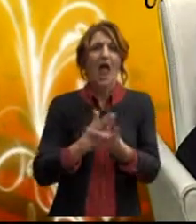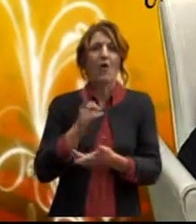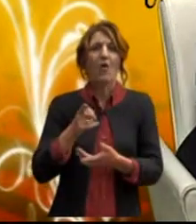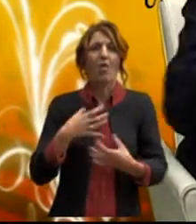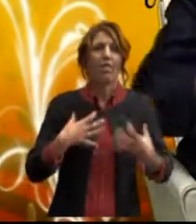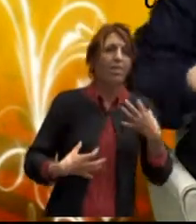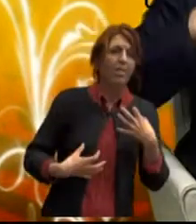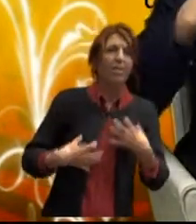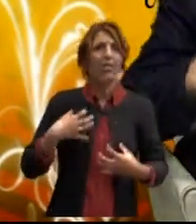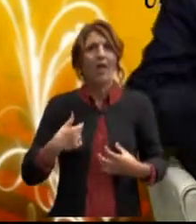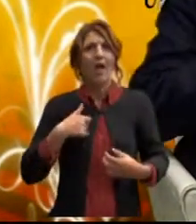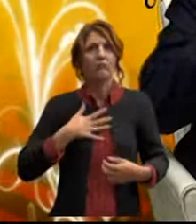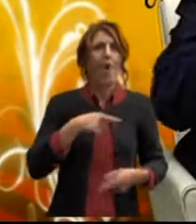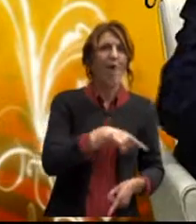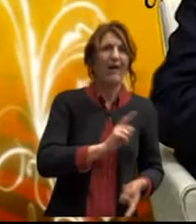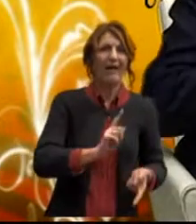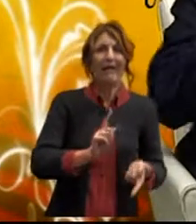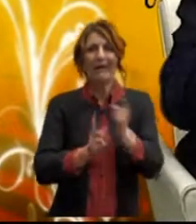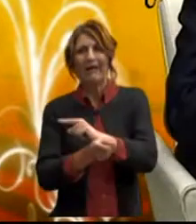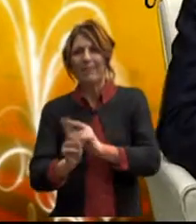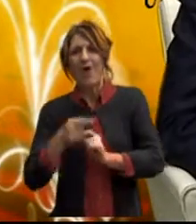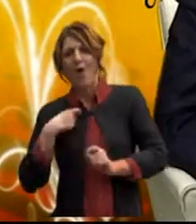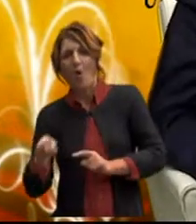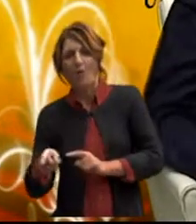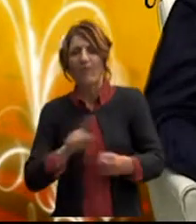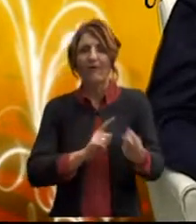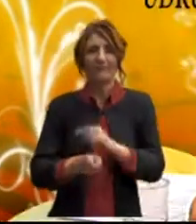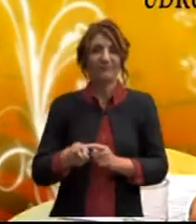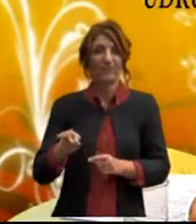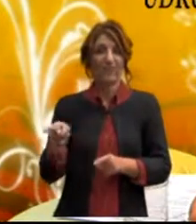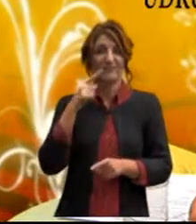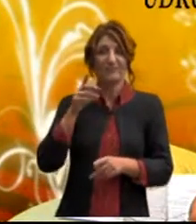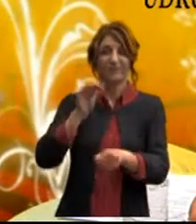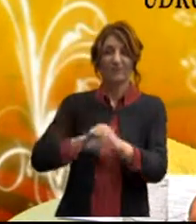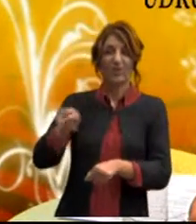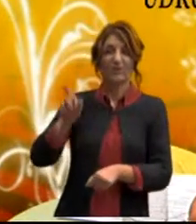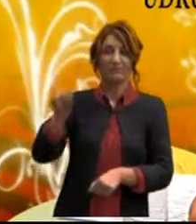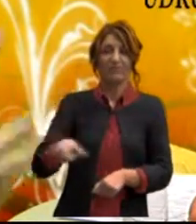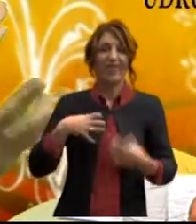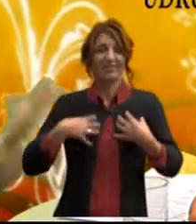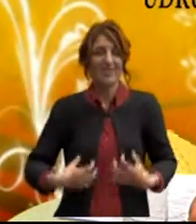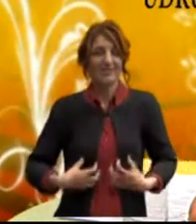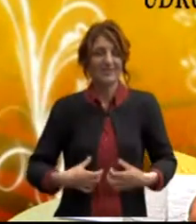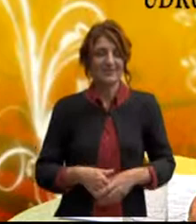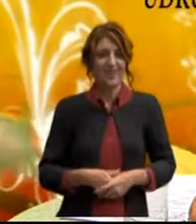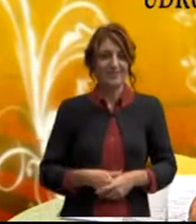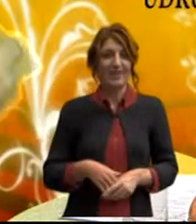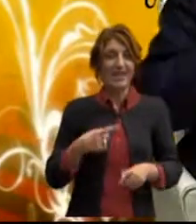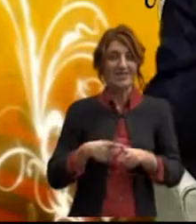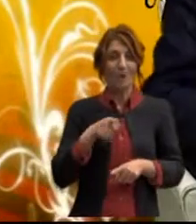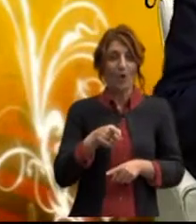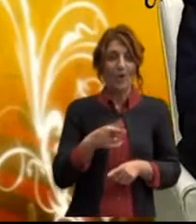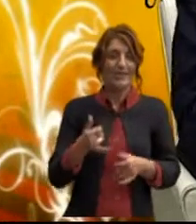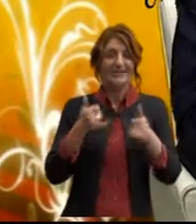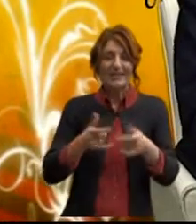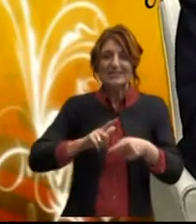Nikako, sad bi ovo, sad bi ono, ne zna šta bi, dakle, ne može donijeti toliko. To sam vas upravo htjela pitati, da mi obični ljudi... A vidite, mi smo često u životu, pogotovo ovako kako se